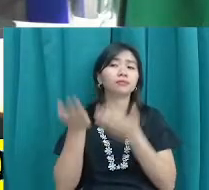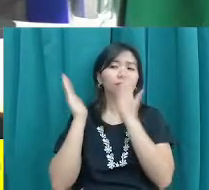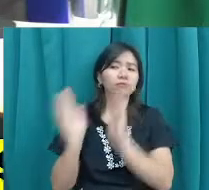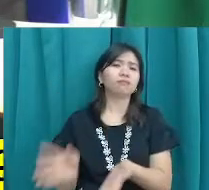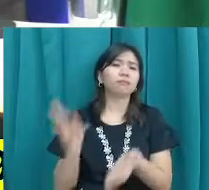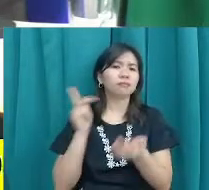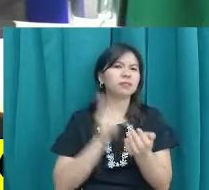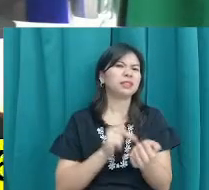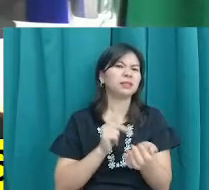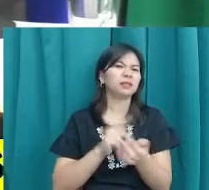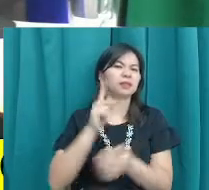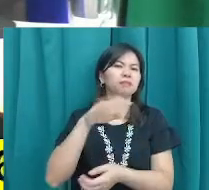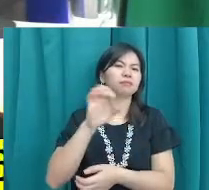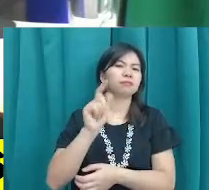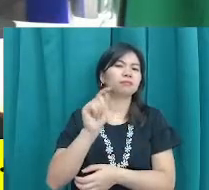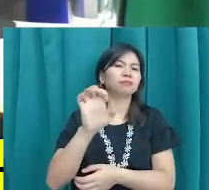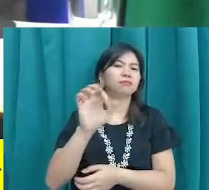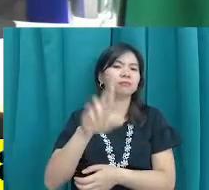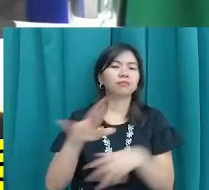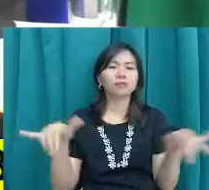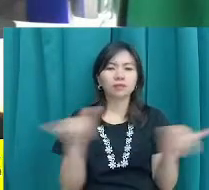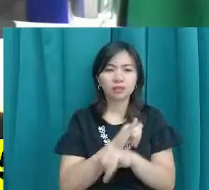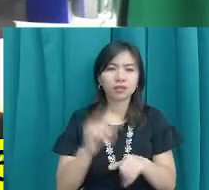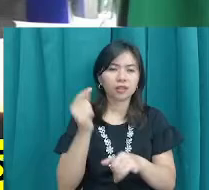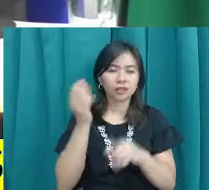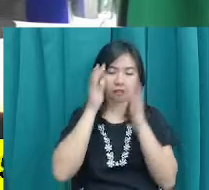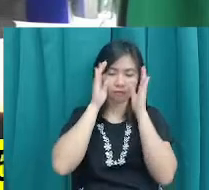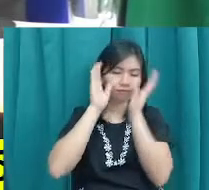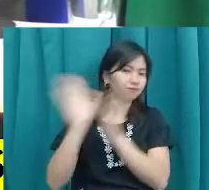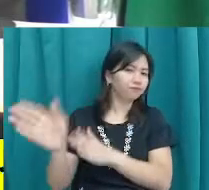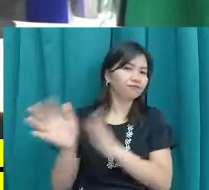sila nag-betray, pareha sila nag-deny,